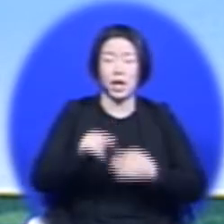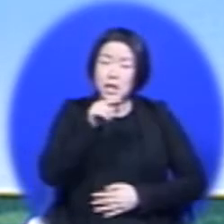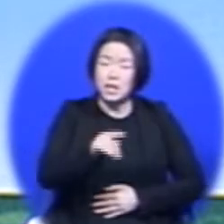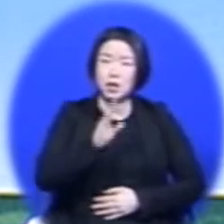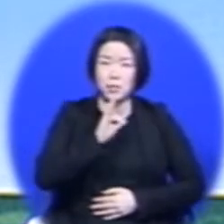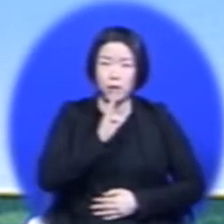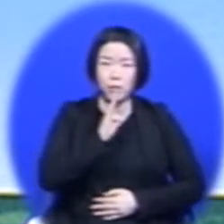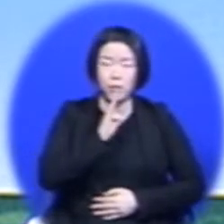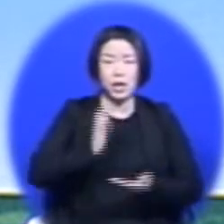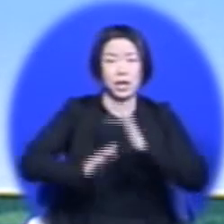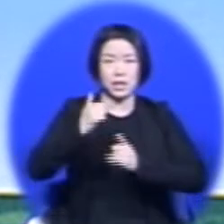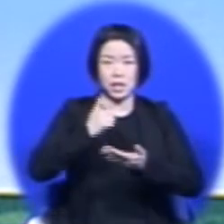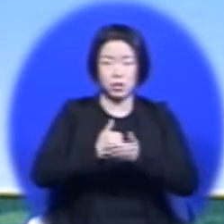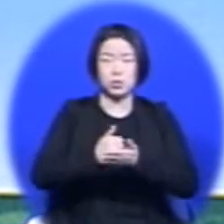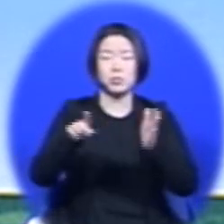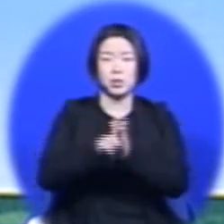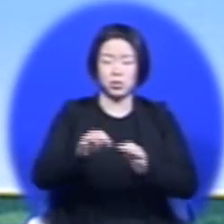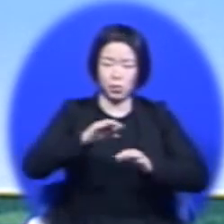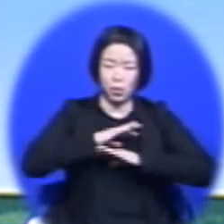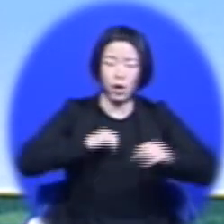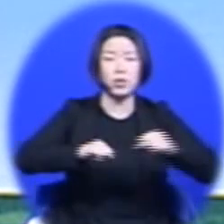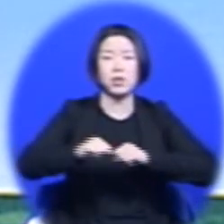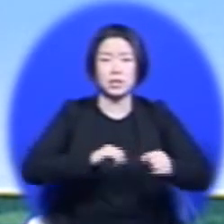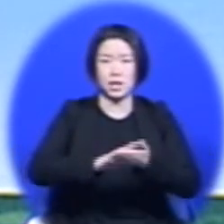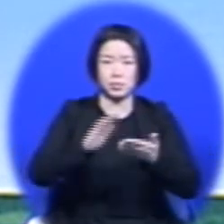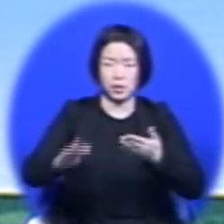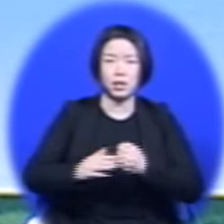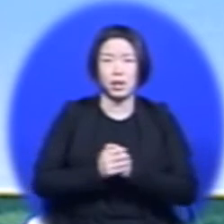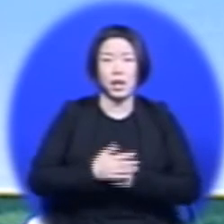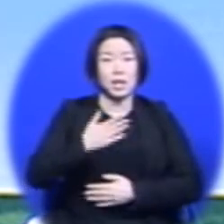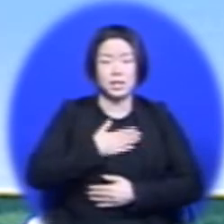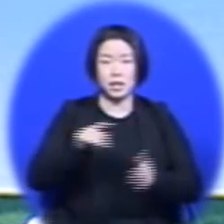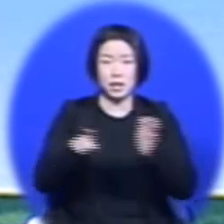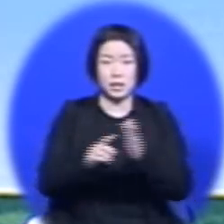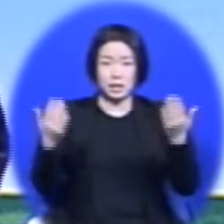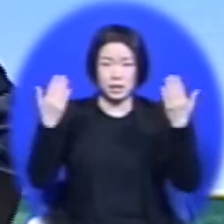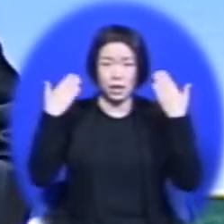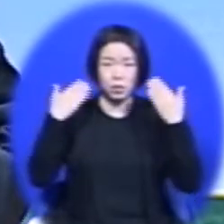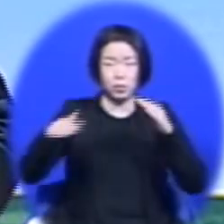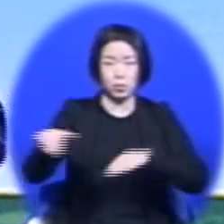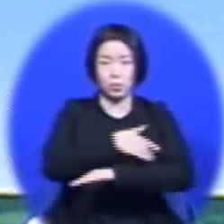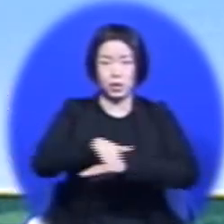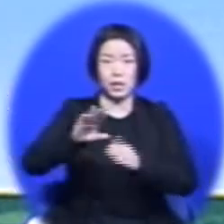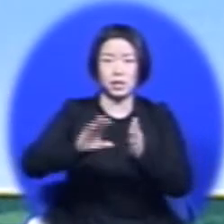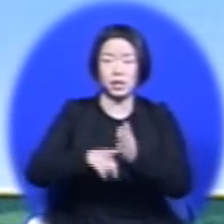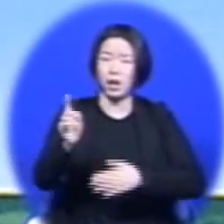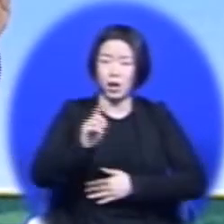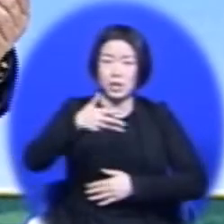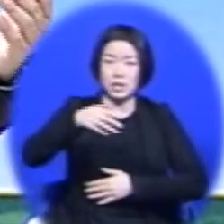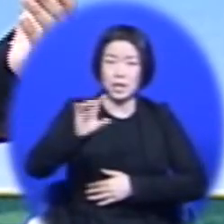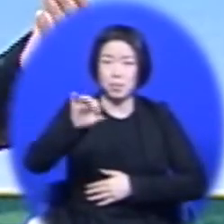바로 예수 믿은 놀라운 역사입니다. 제가 신학교 다닐 때 어느 채플